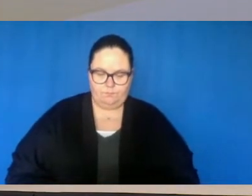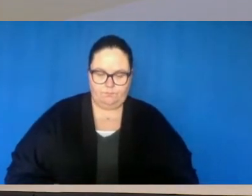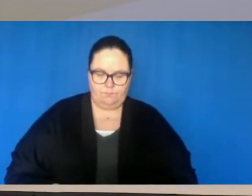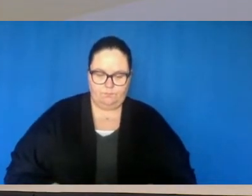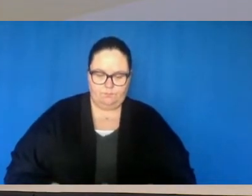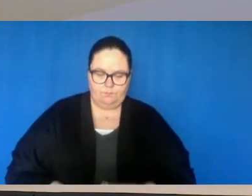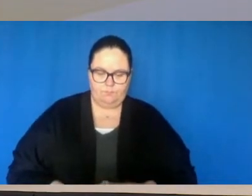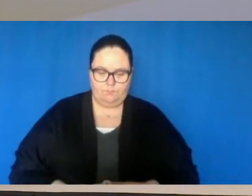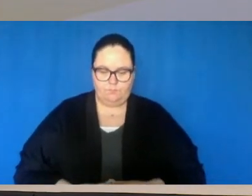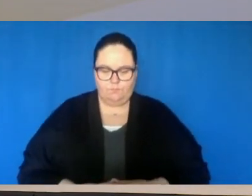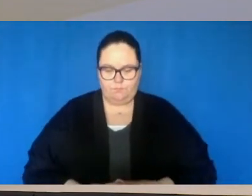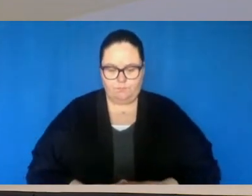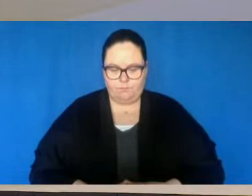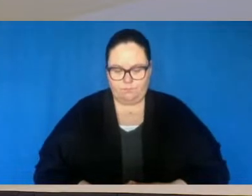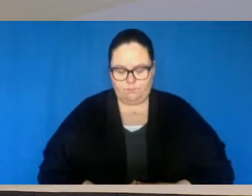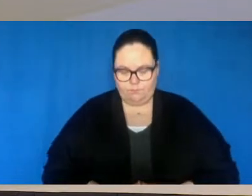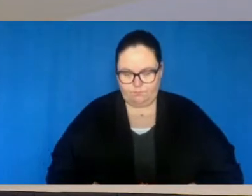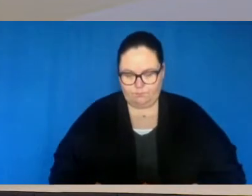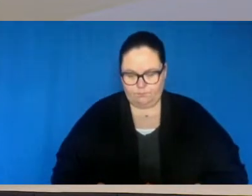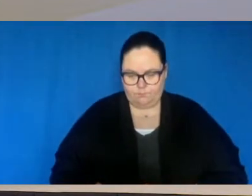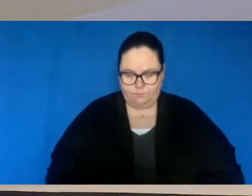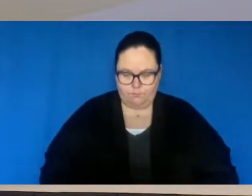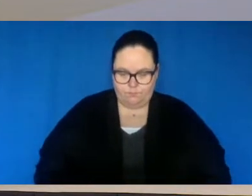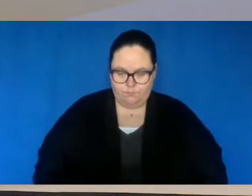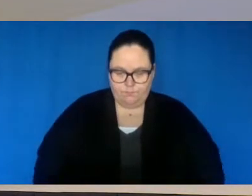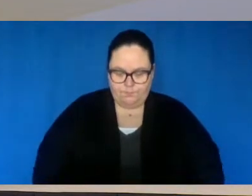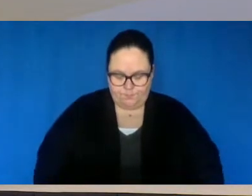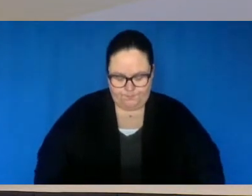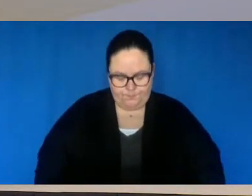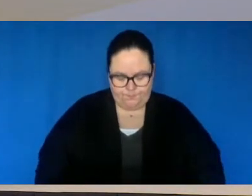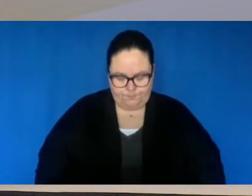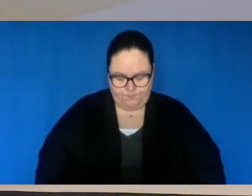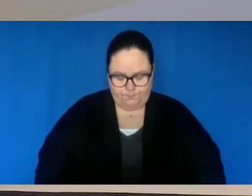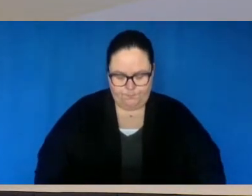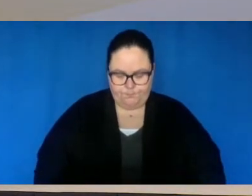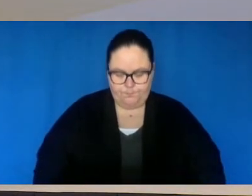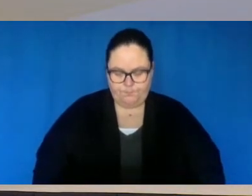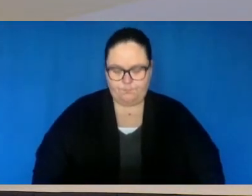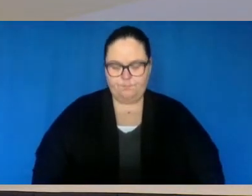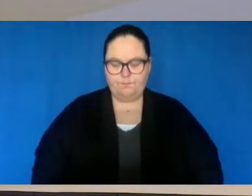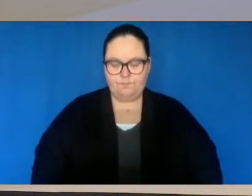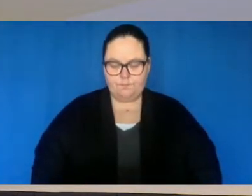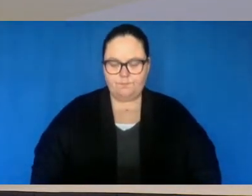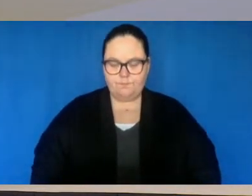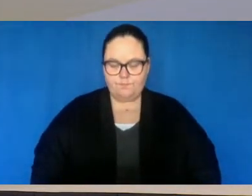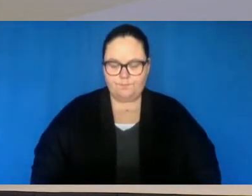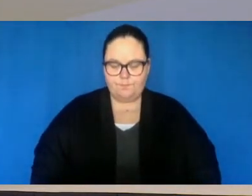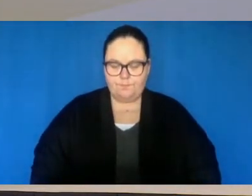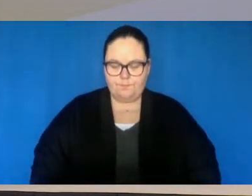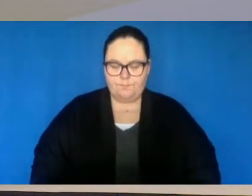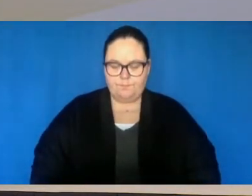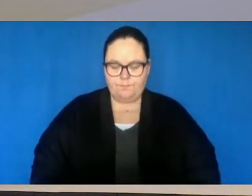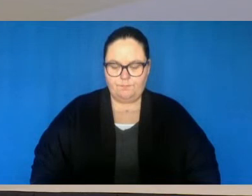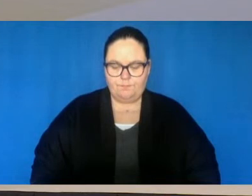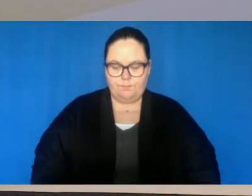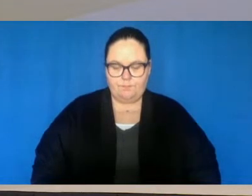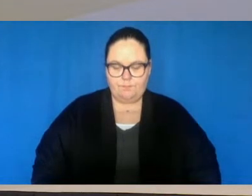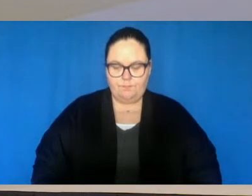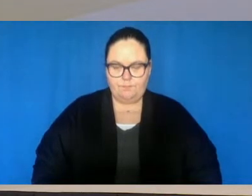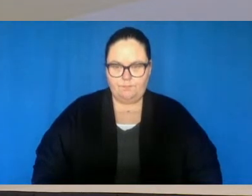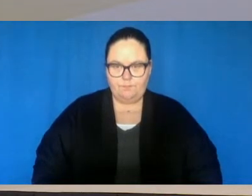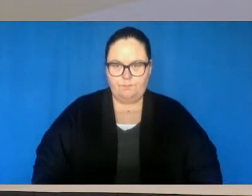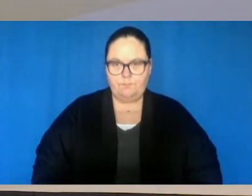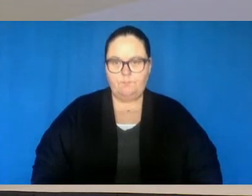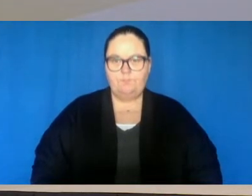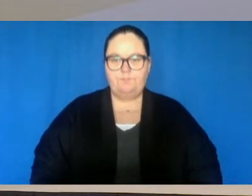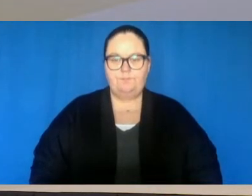avant la fin de juin, j'espère qu'on va avoir tout le monde, 80% des insulaires 16 ans et plus qui